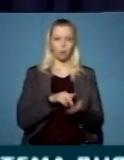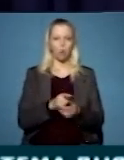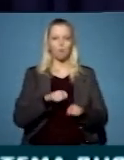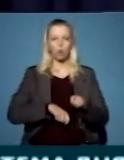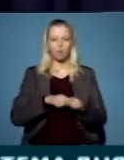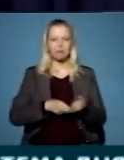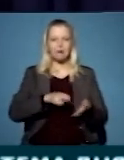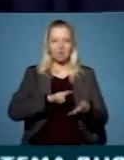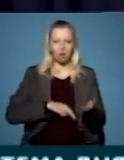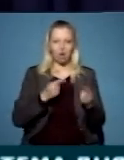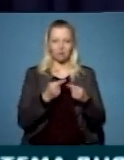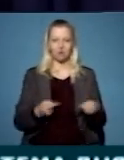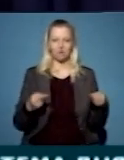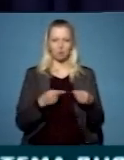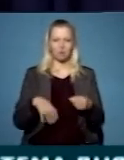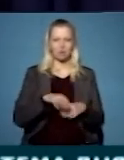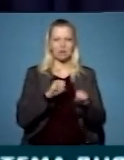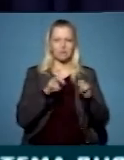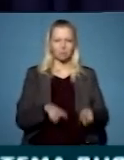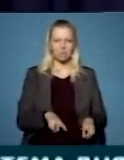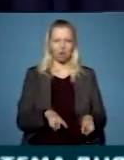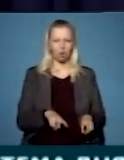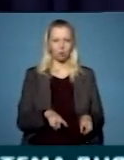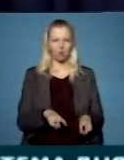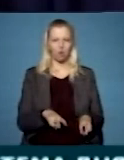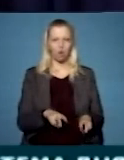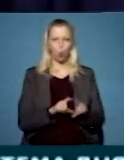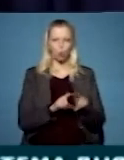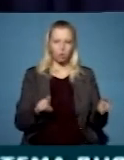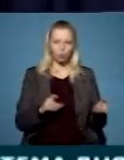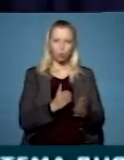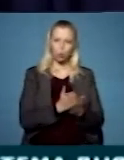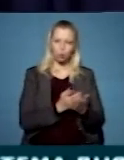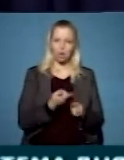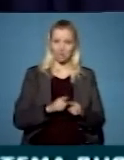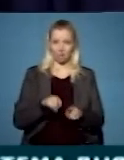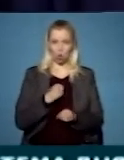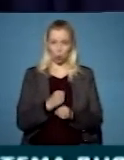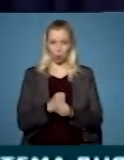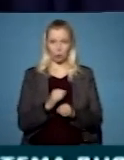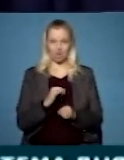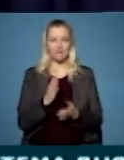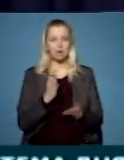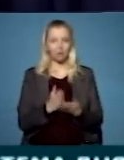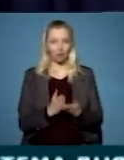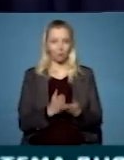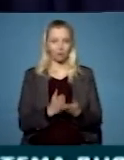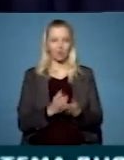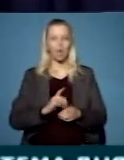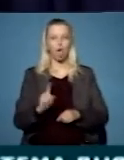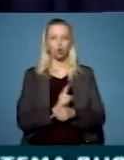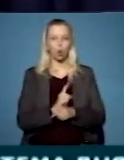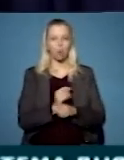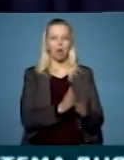повірку, сертифікацію відповідну. Це є спеціалізована установа, служба, яка це робить. І є норма,